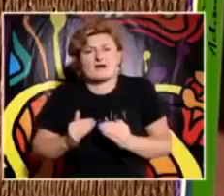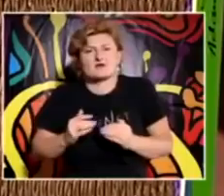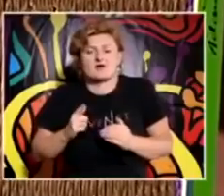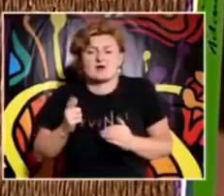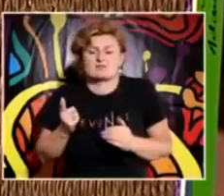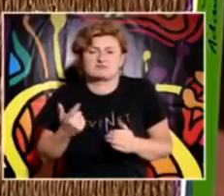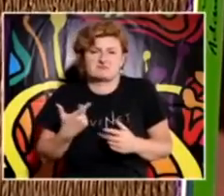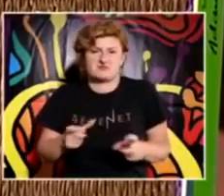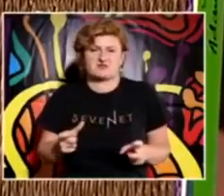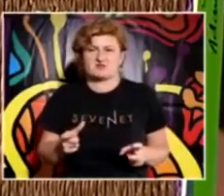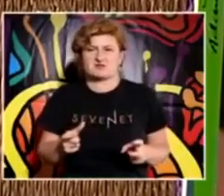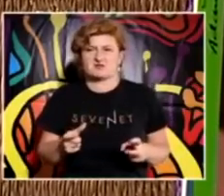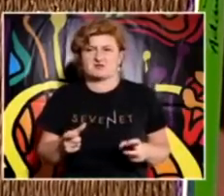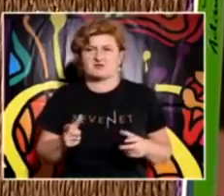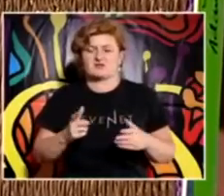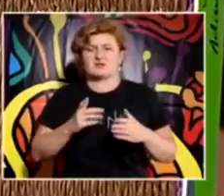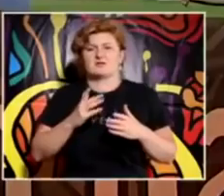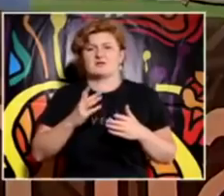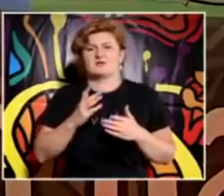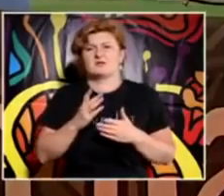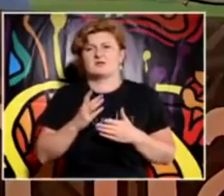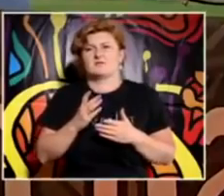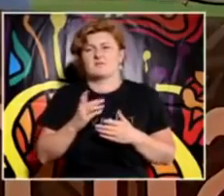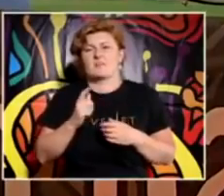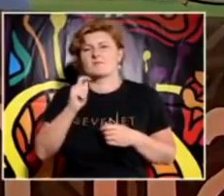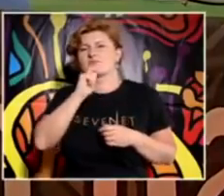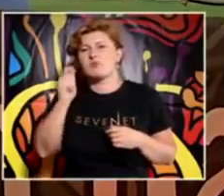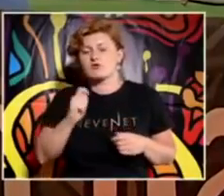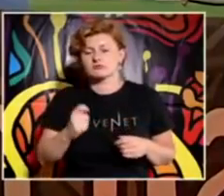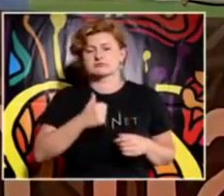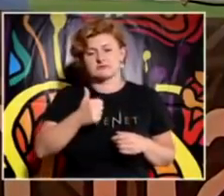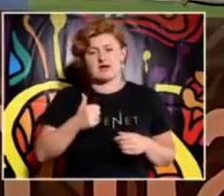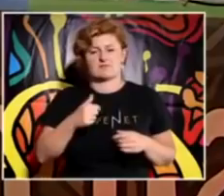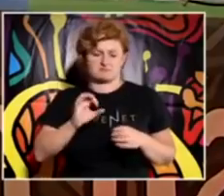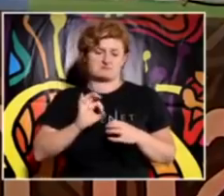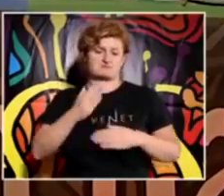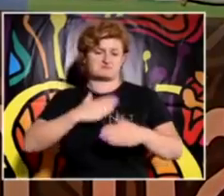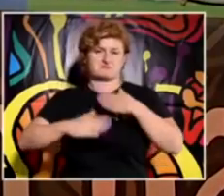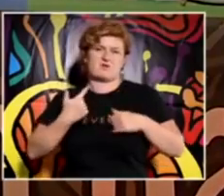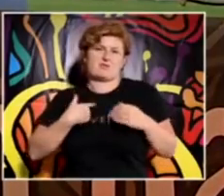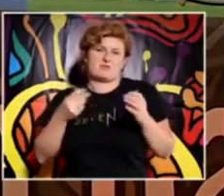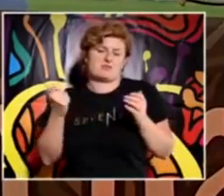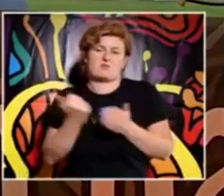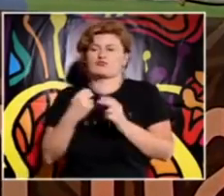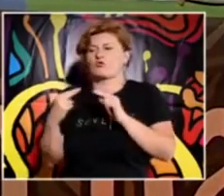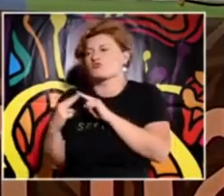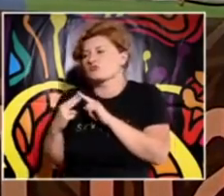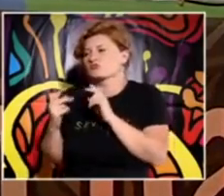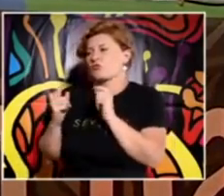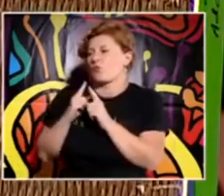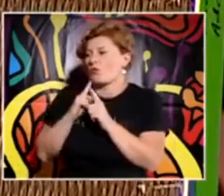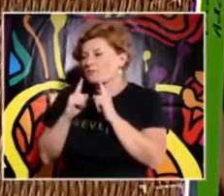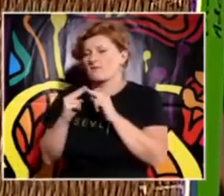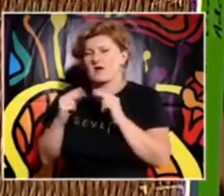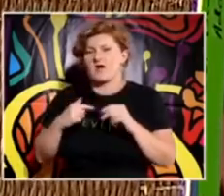nic. Powiem szczerze, podróżowanie solo jest bardzo hedonistyczne, tak na dobrą sprawę. Nie muszę z nikim nic konsultować. Robię dokładnie to,